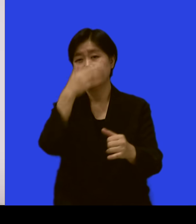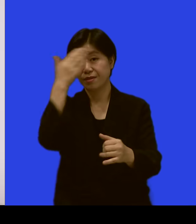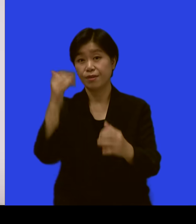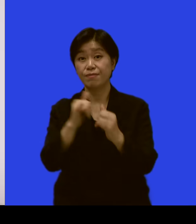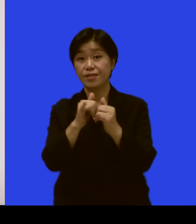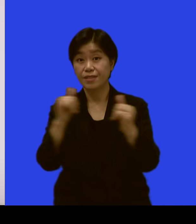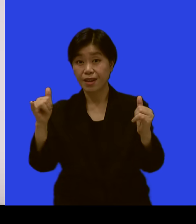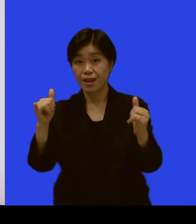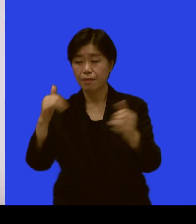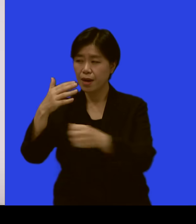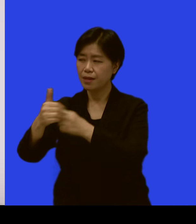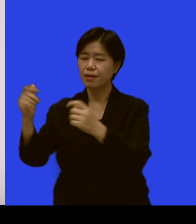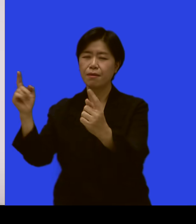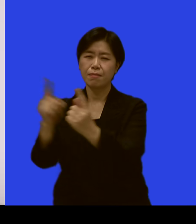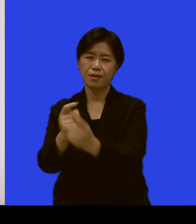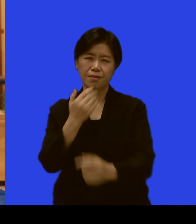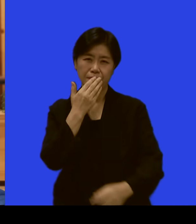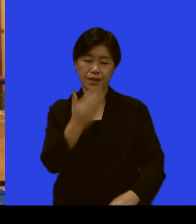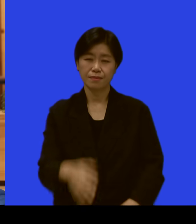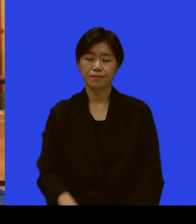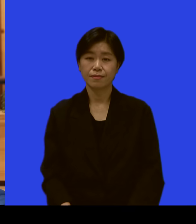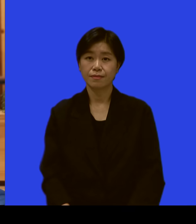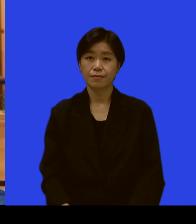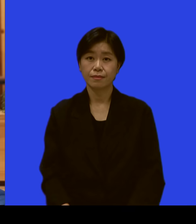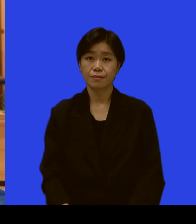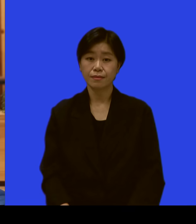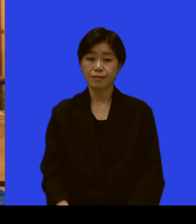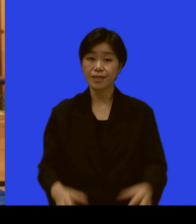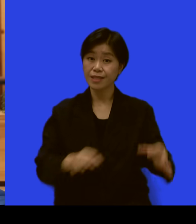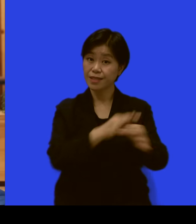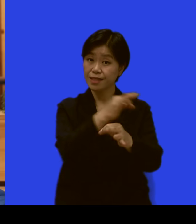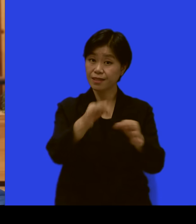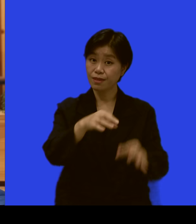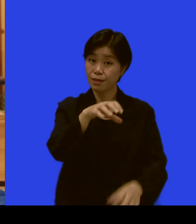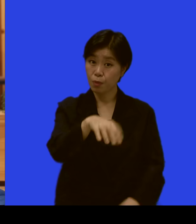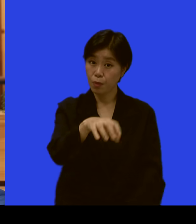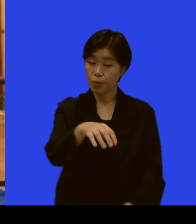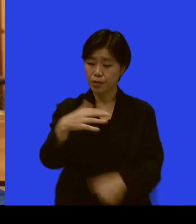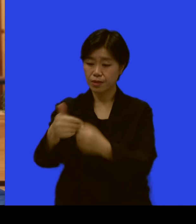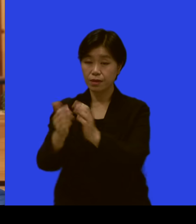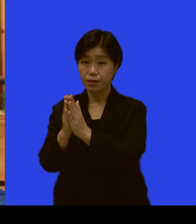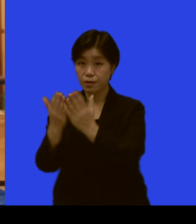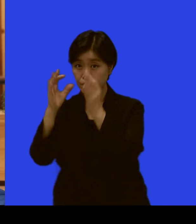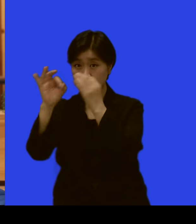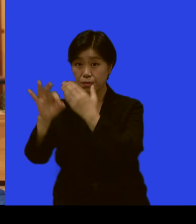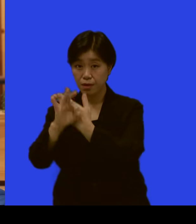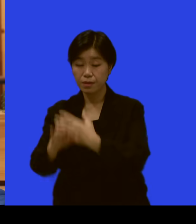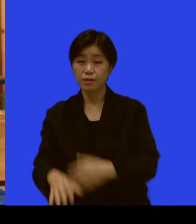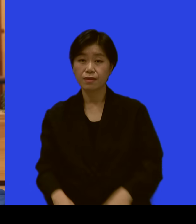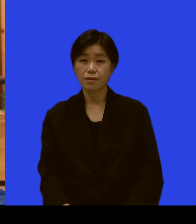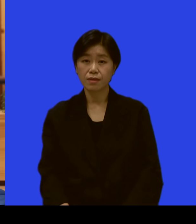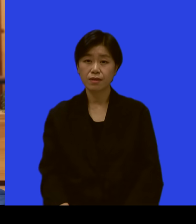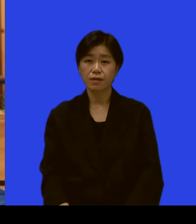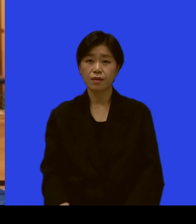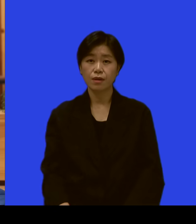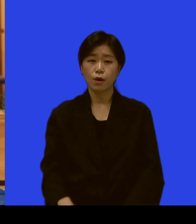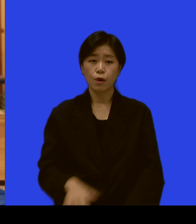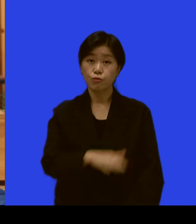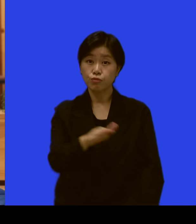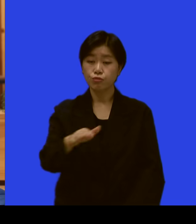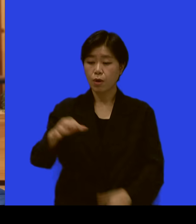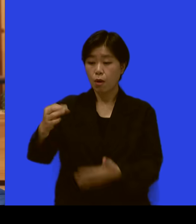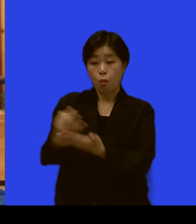믿음이 생겼어요. 맞습니다. 저는 이제 그 시장이라는 곳은 사실 성경에서도 그랬지만 사실 원초적으로 우리가 버는 것의